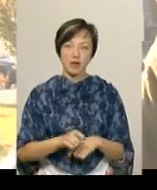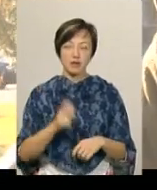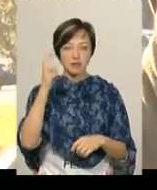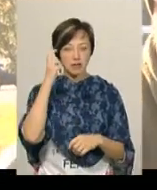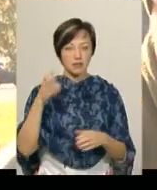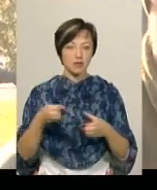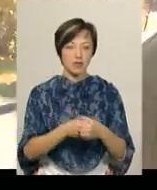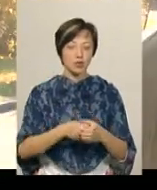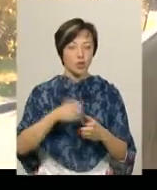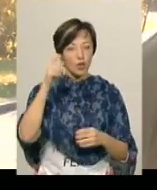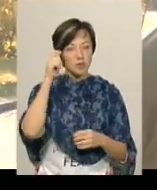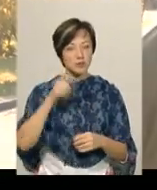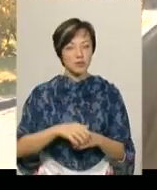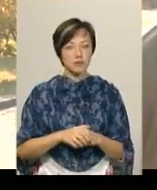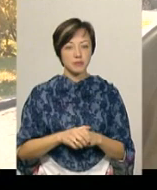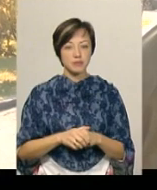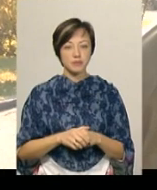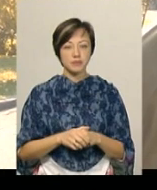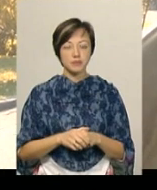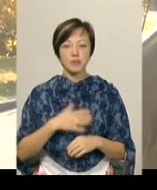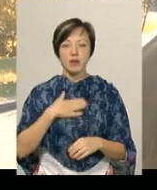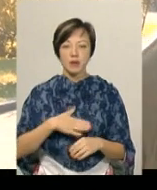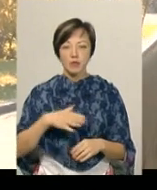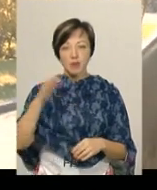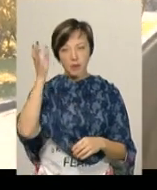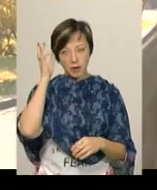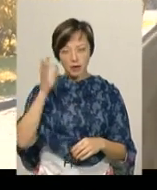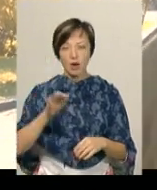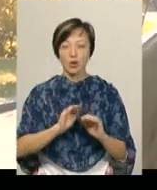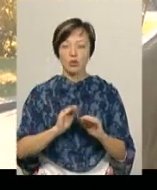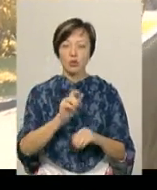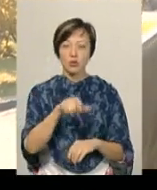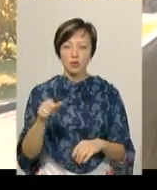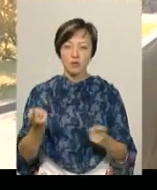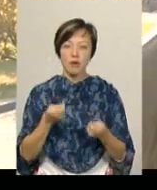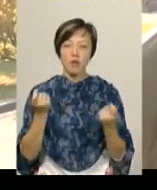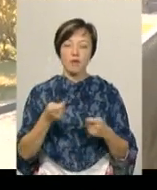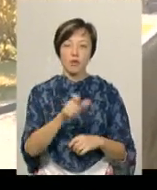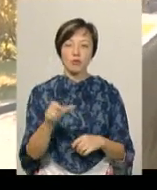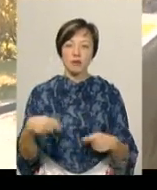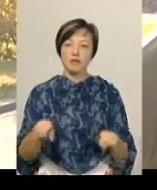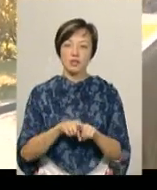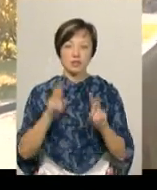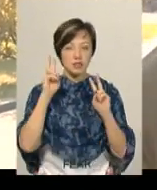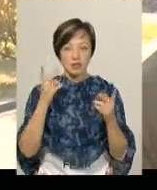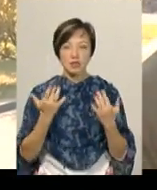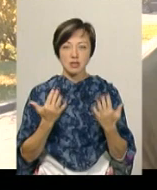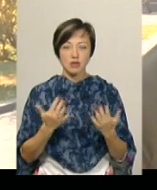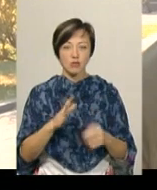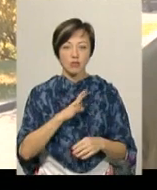Києва з хлопцями. Приємно, що пам'ятають люди, малувато, мабуть, людей було, все ж таки, не знаю, скільки